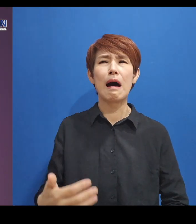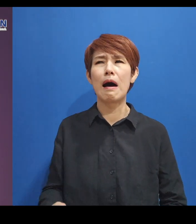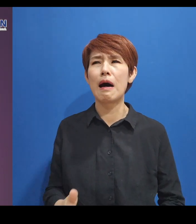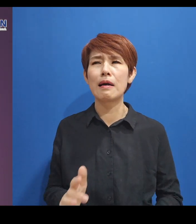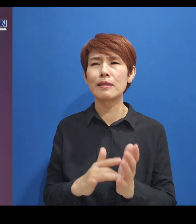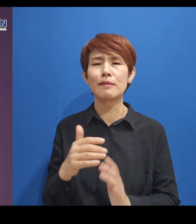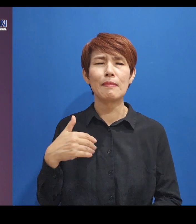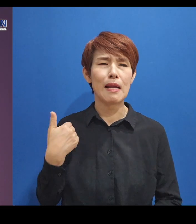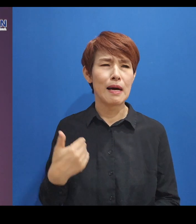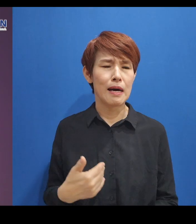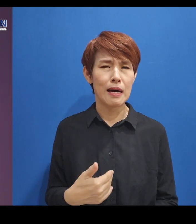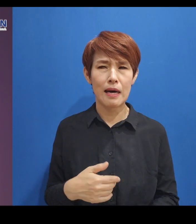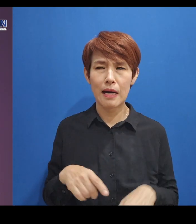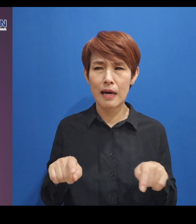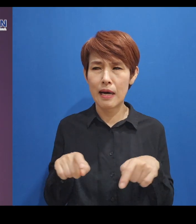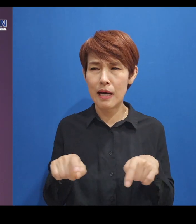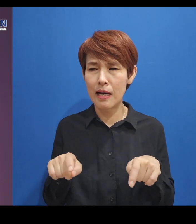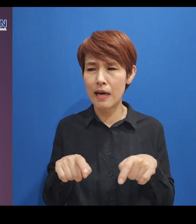없어.